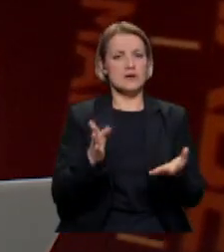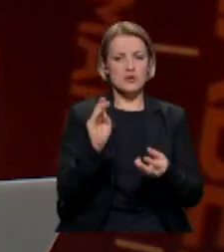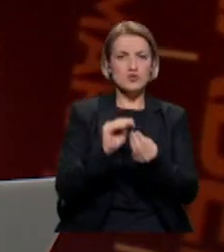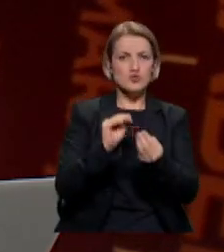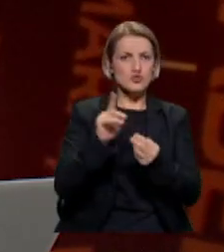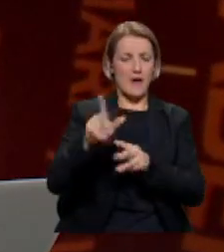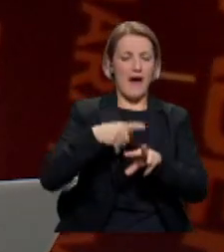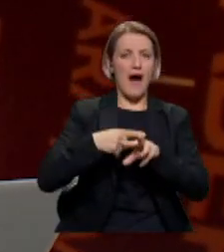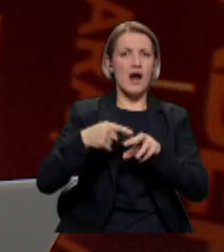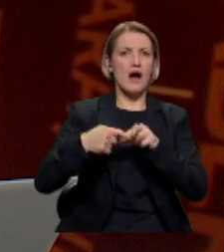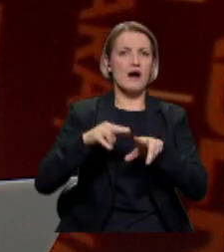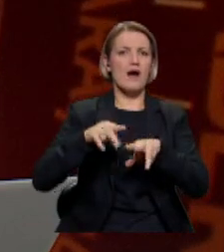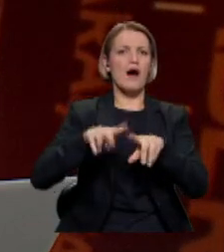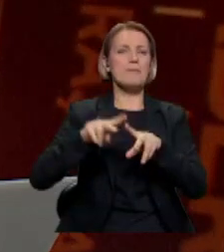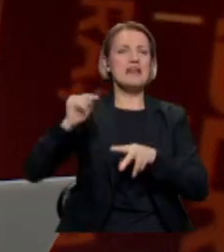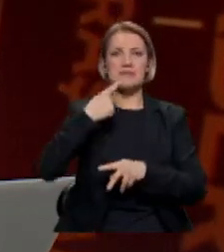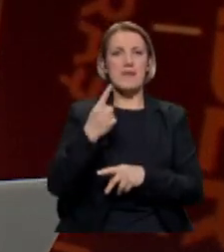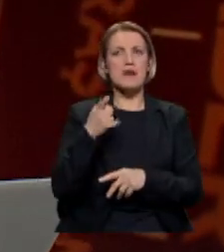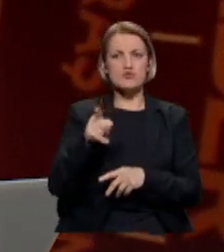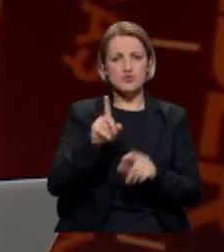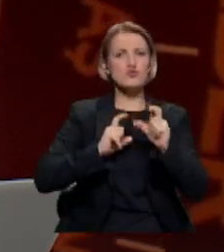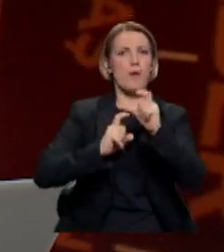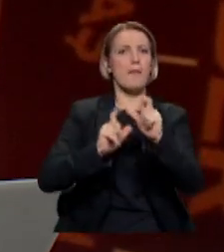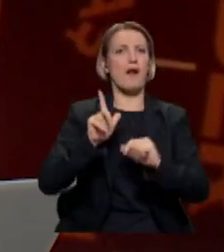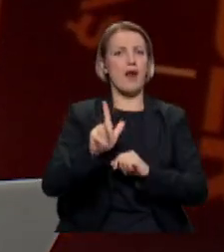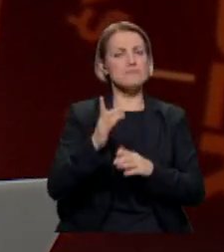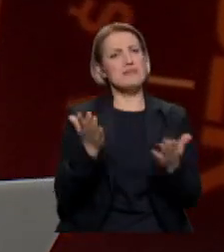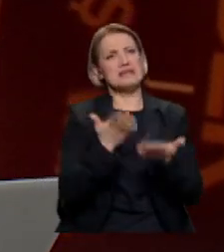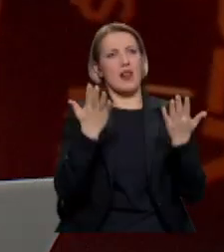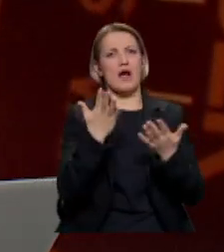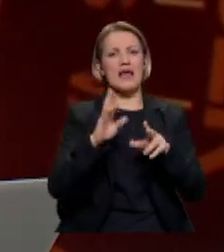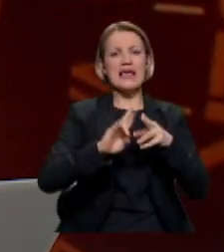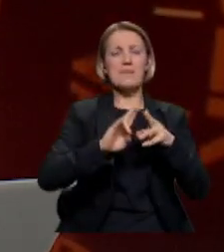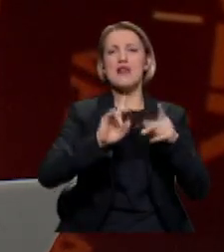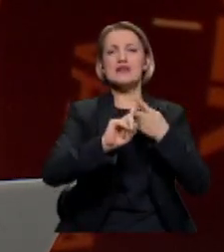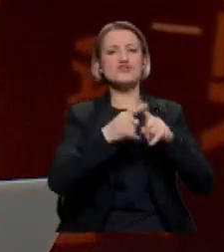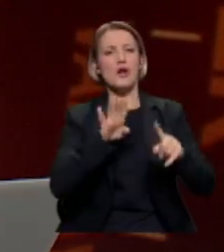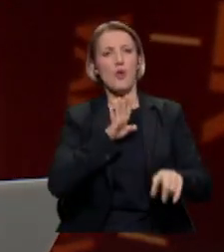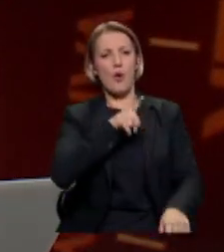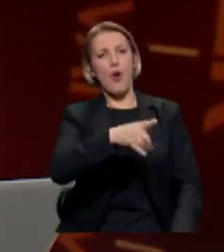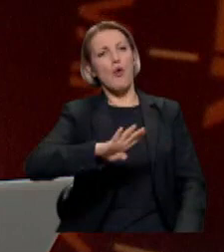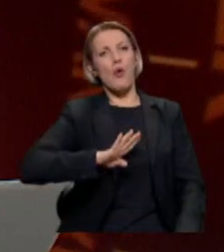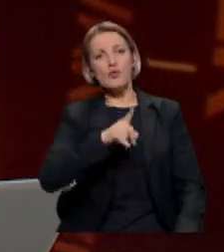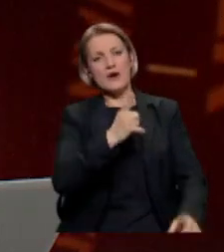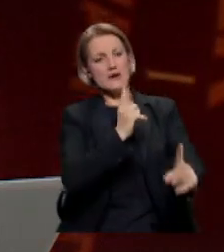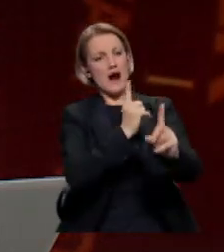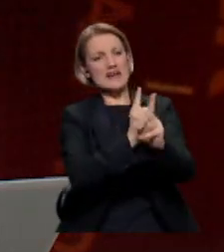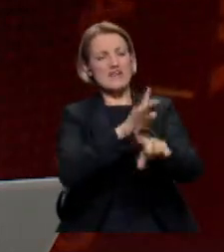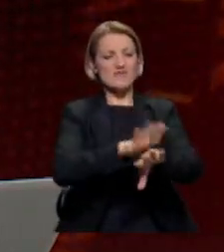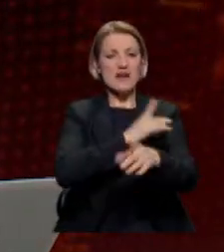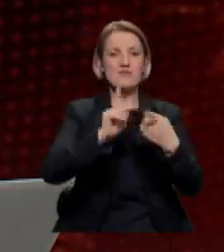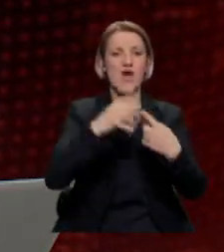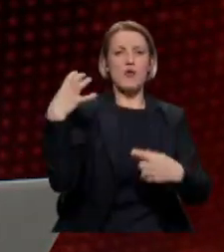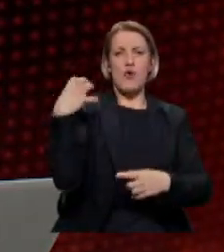Suçlu Erkam Yıldırım demek ki. Ama şunu da sormak lazım mesela. Kemal Kılıçdaroğlu'nun oğlu karşısında